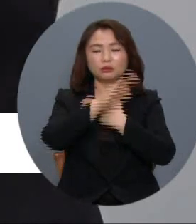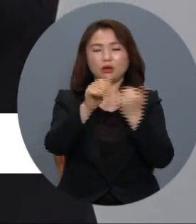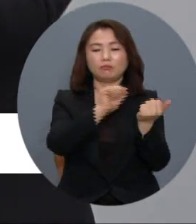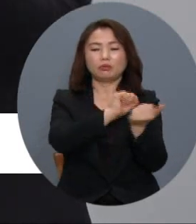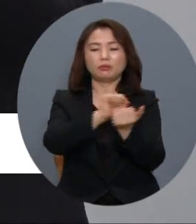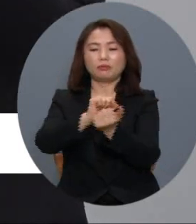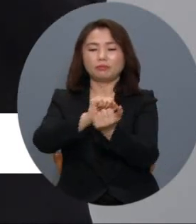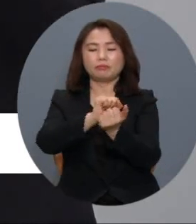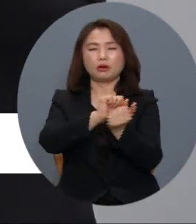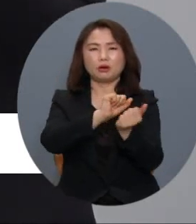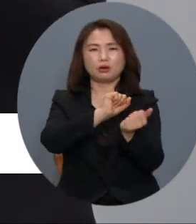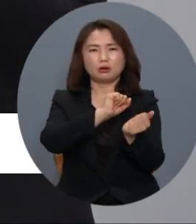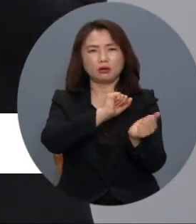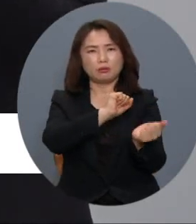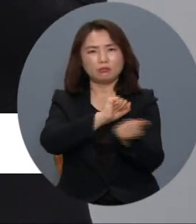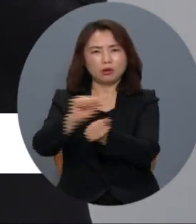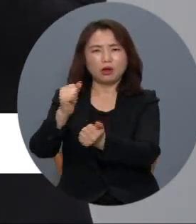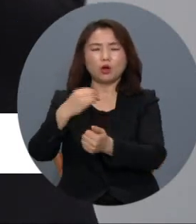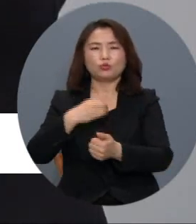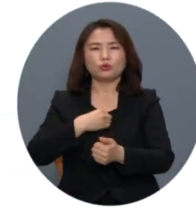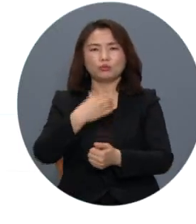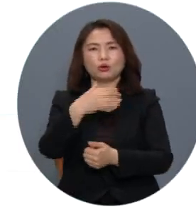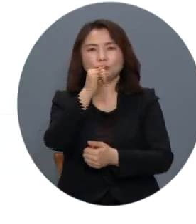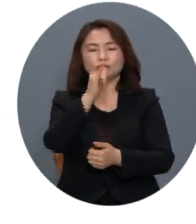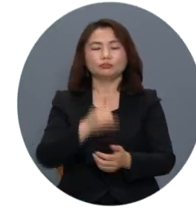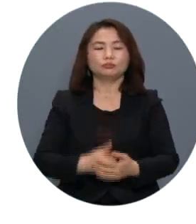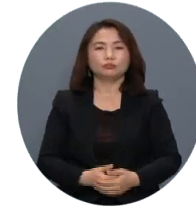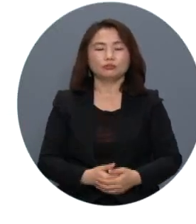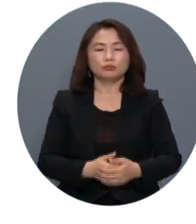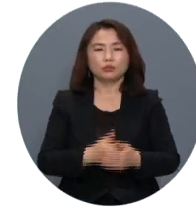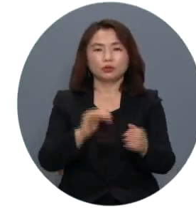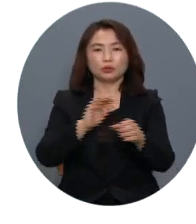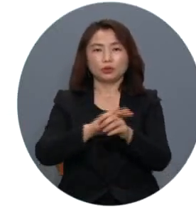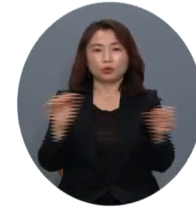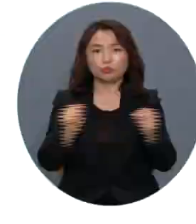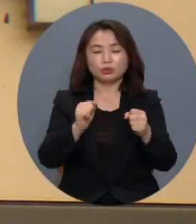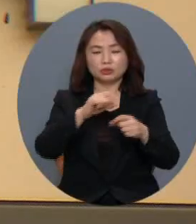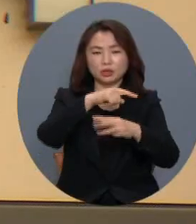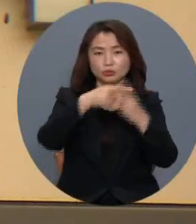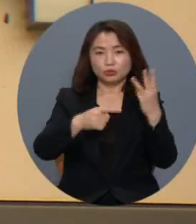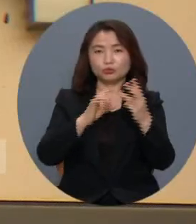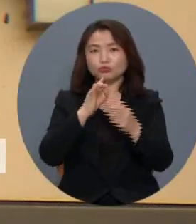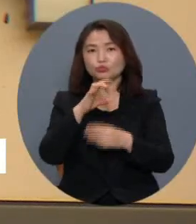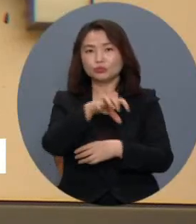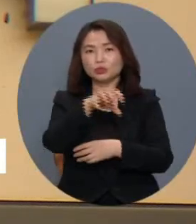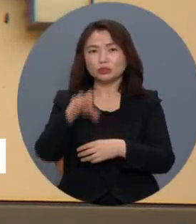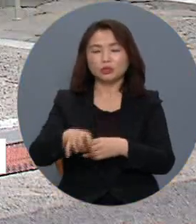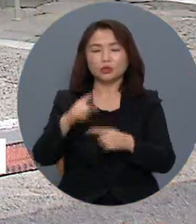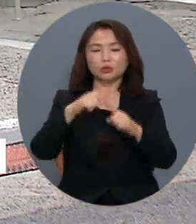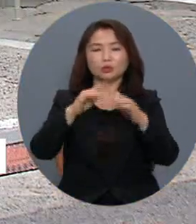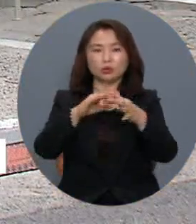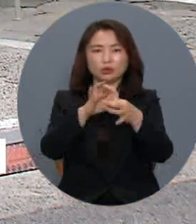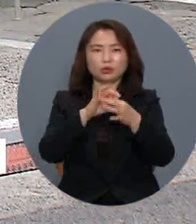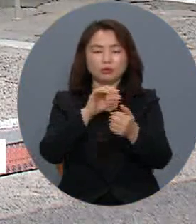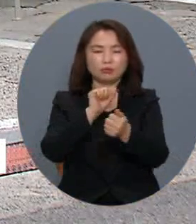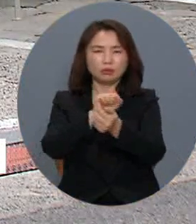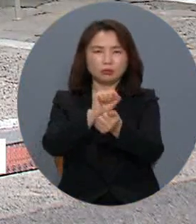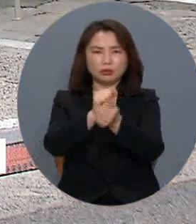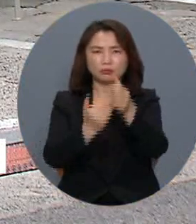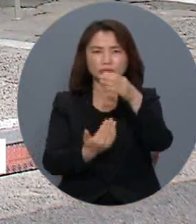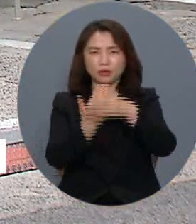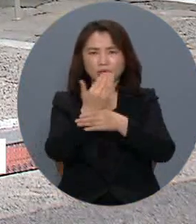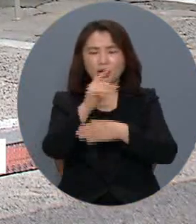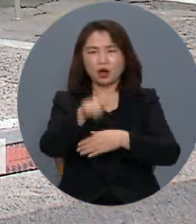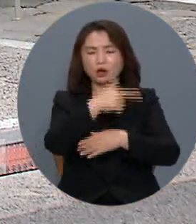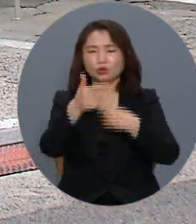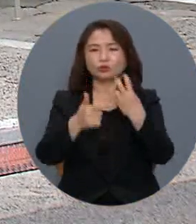다가 교차 감염될 위험이 있었습니다만은. 경북에서는 상주와 구미 등지에서 교회발 감염자가 잇따라